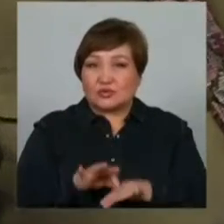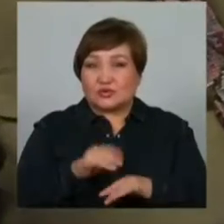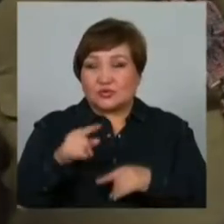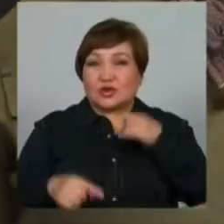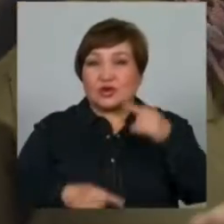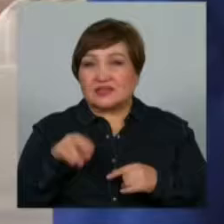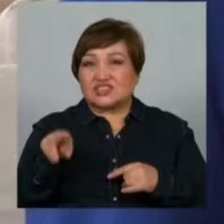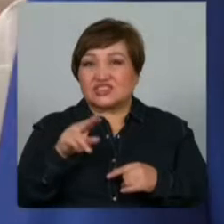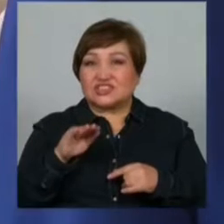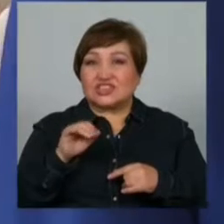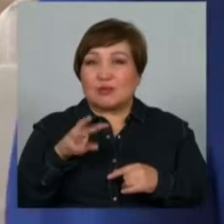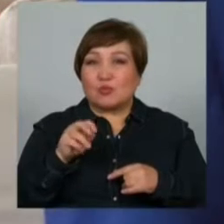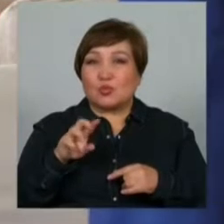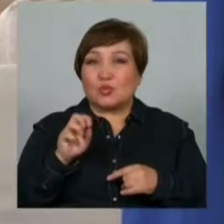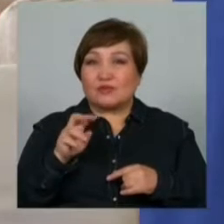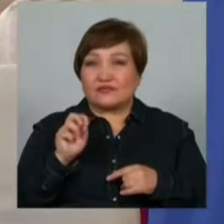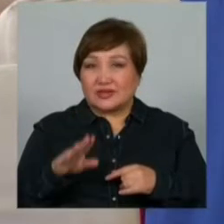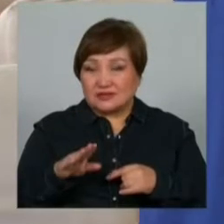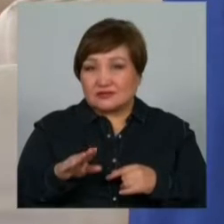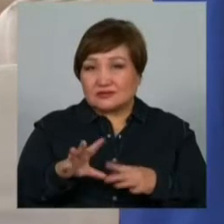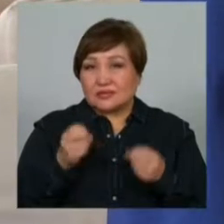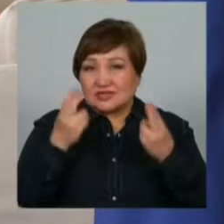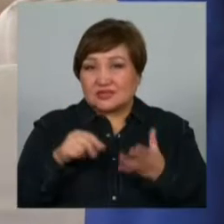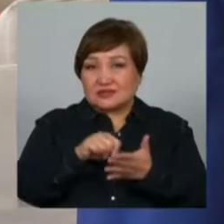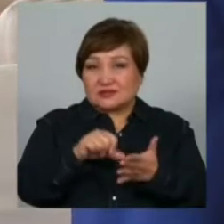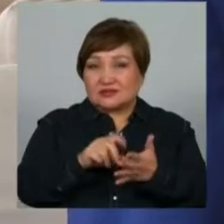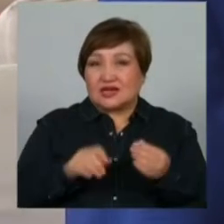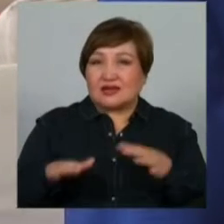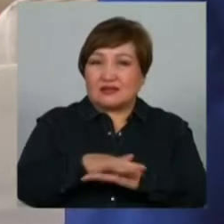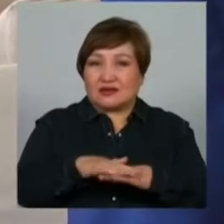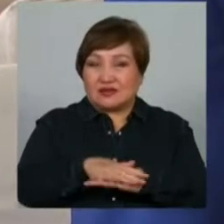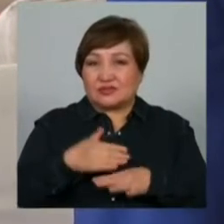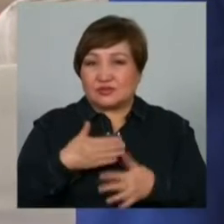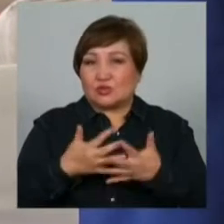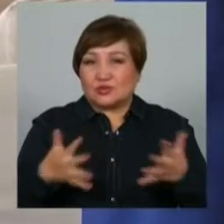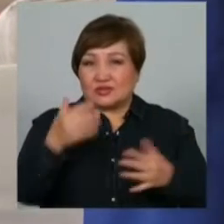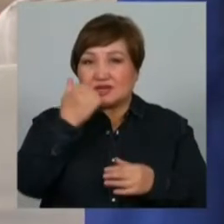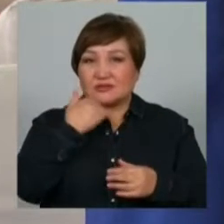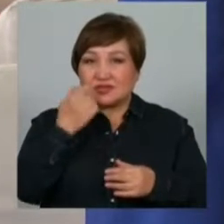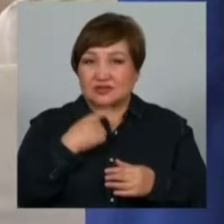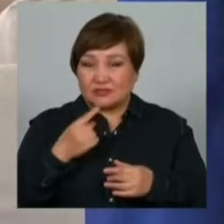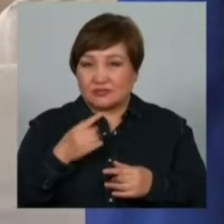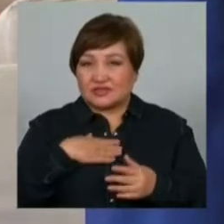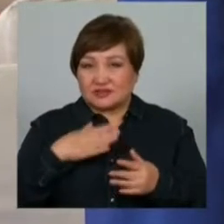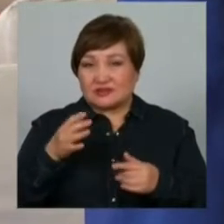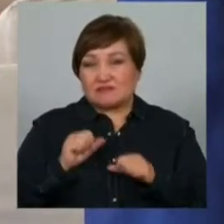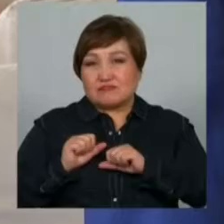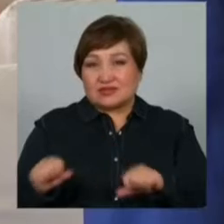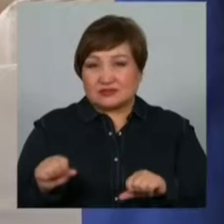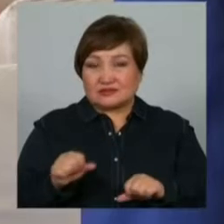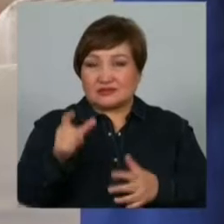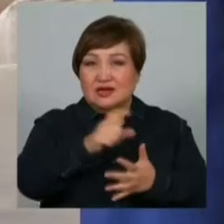болып қатысты. Халыққа үлкен рахмет. Халық батырын, ақынын ешқашан біздің қазақ халқы